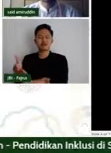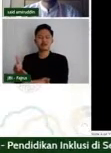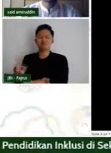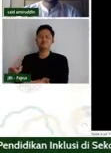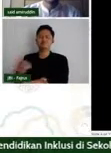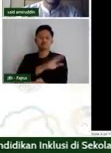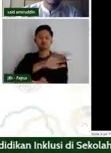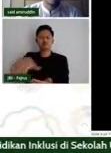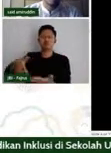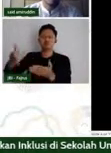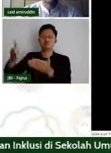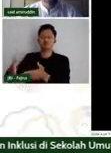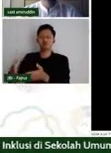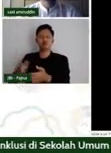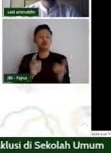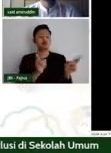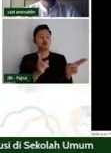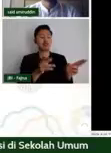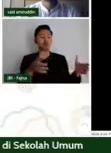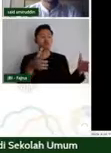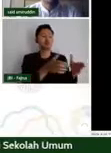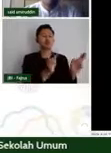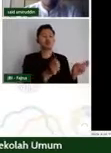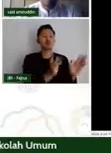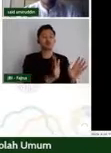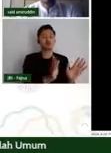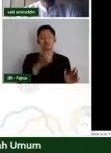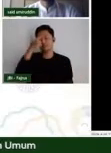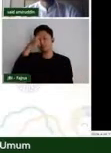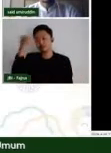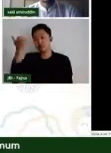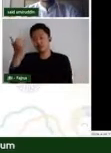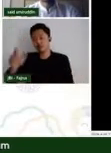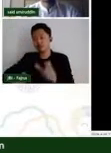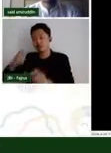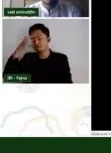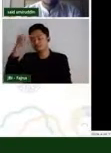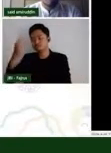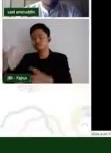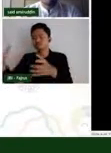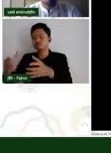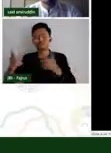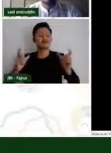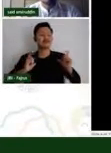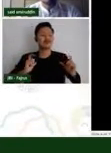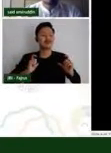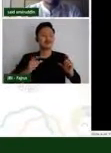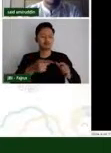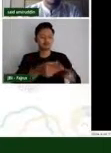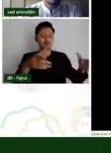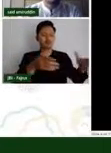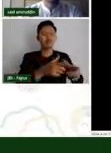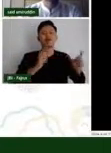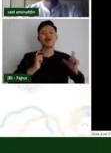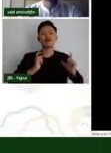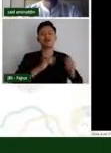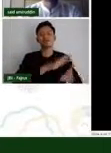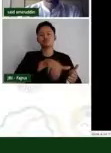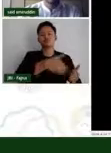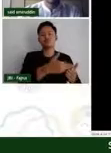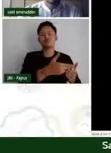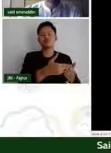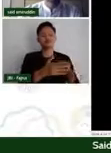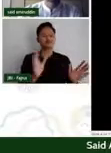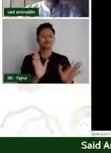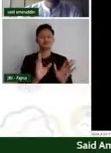Orang normal harus sama-sama orang yang normal. Orang cerdas harus sama-sama orang yang cerdas. Orang kaya harus sama-sama orang yang kaya. Tidak seperti itu kalau pada undang-undang